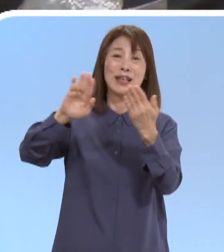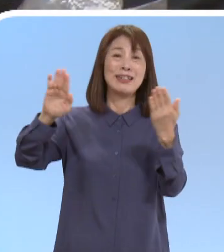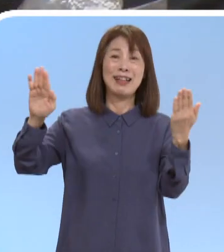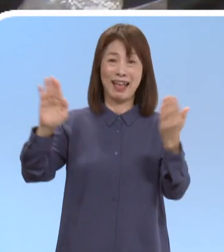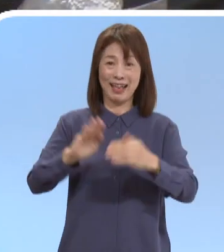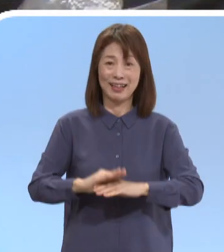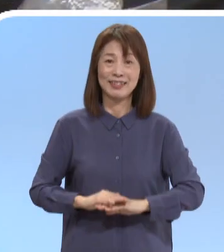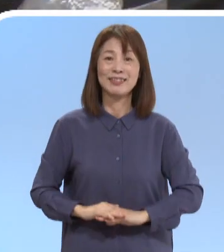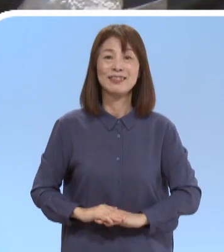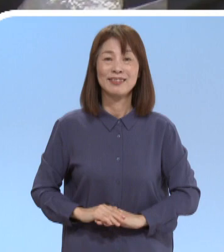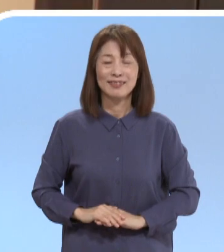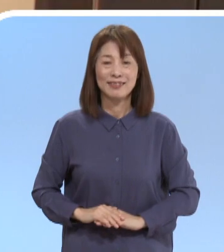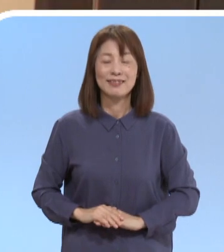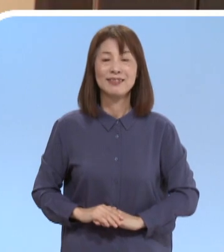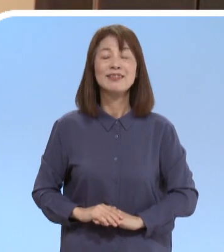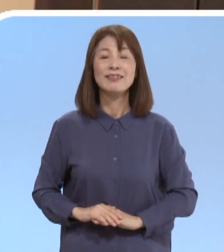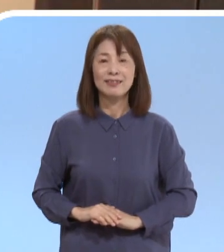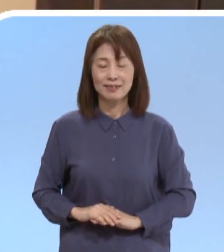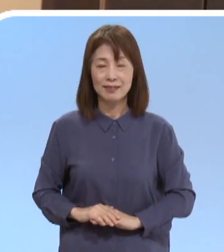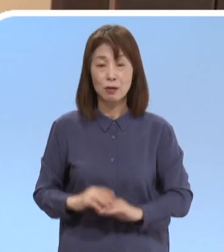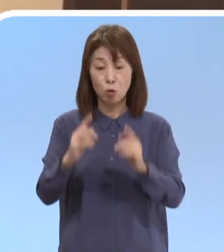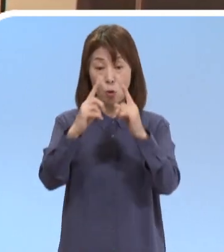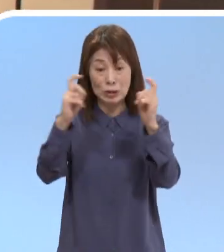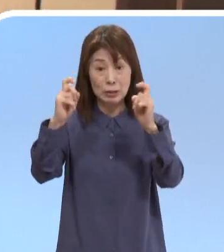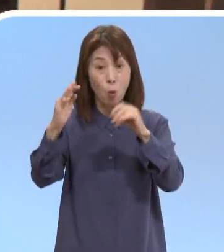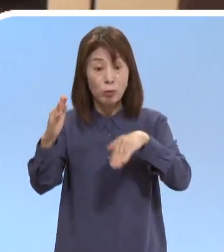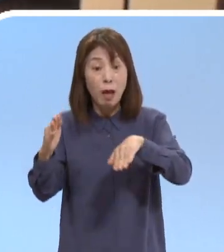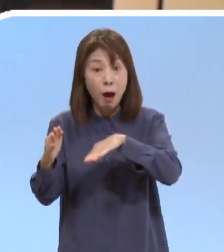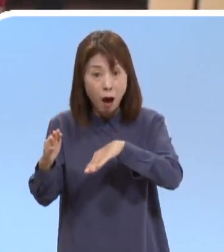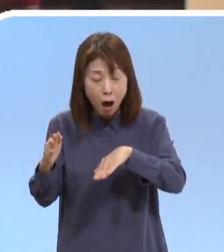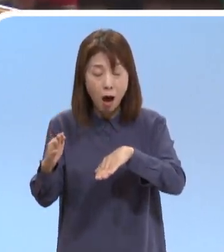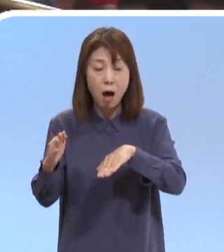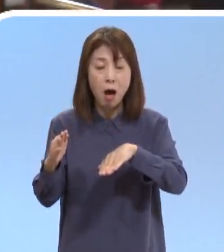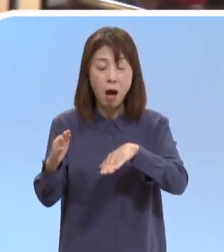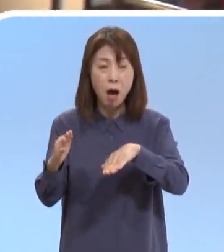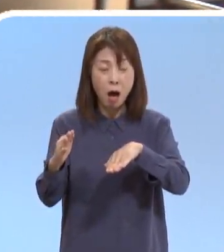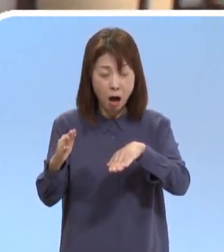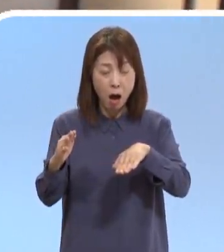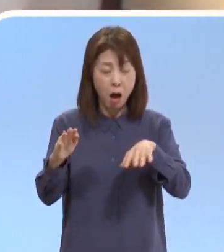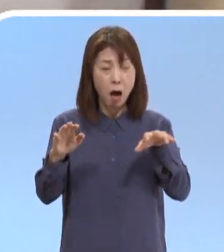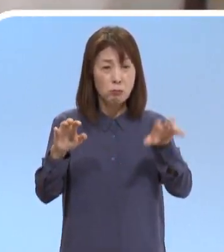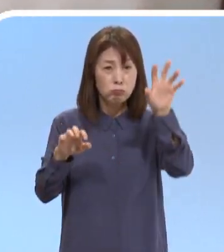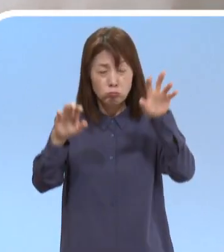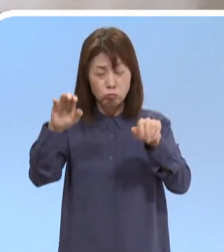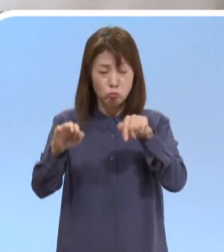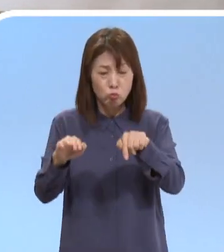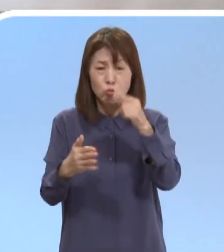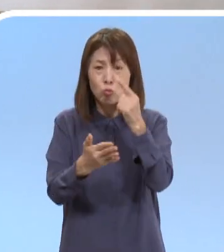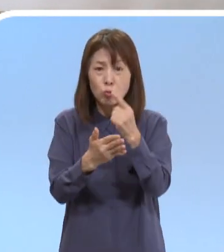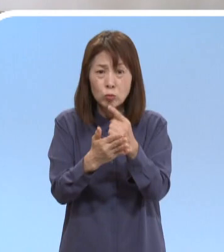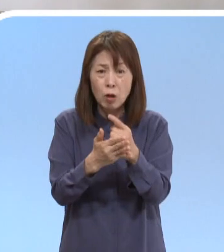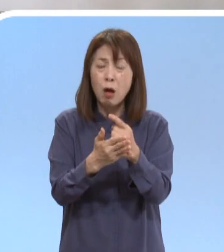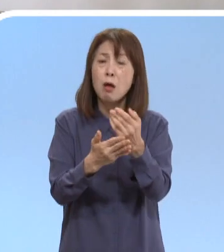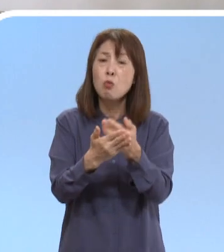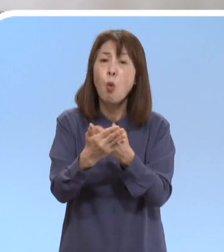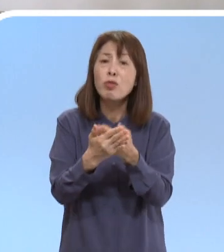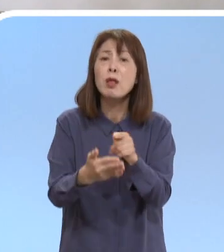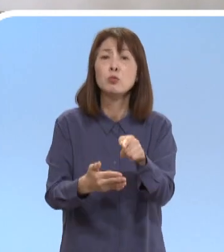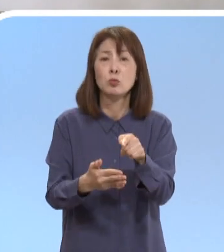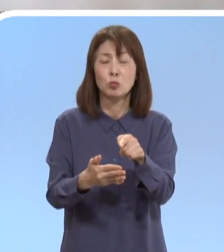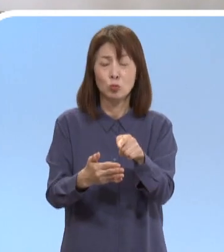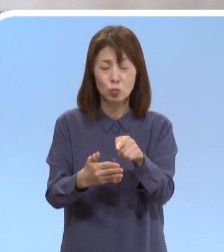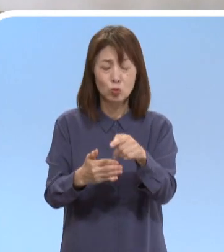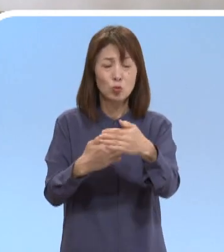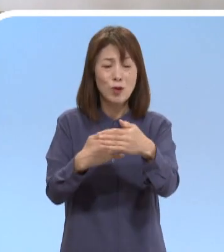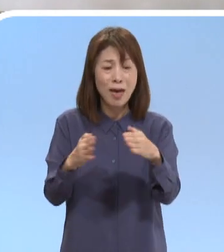う、 姫路城の中で、残っている、まあ、唯一と言っていいほど の場所、御